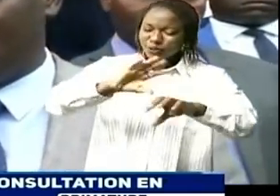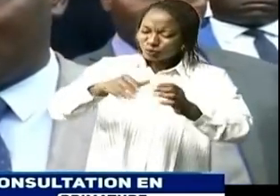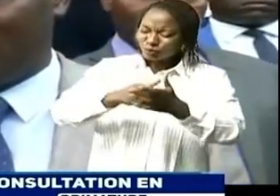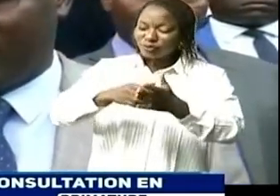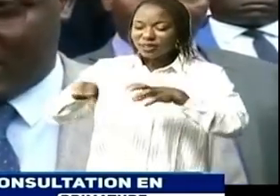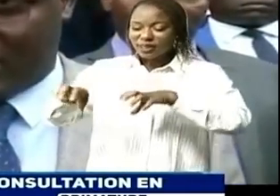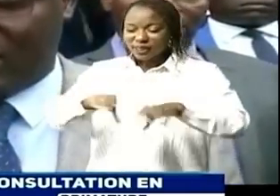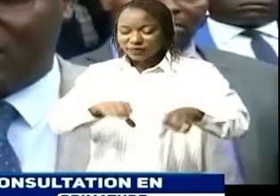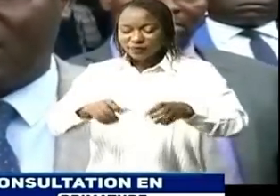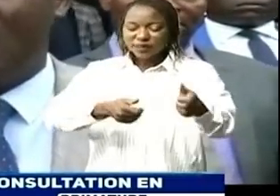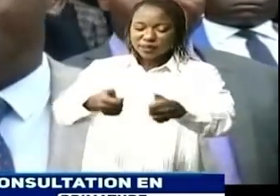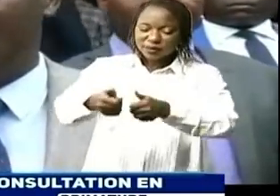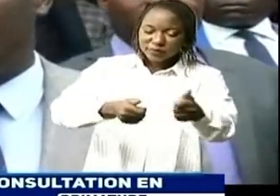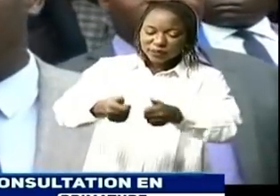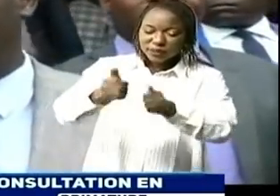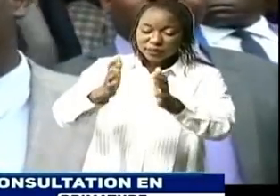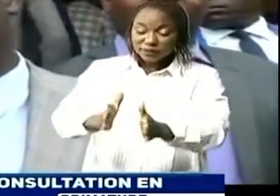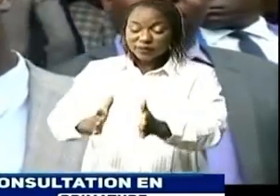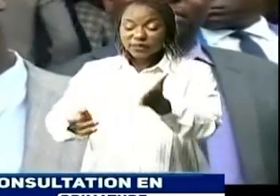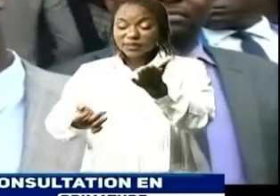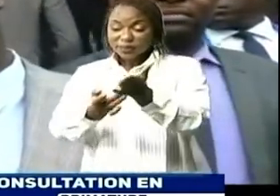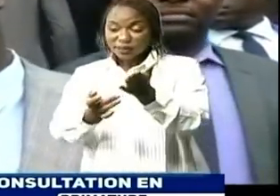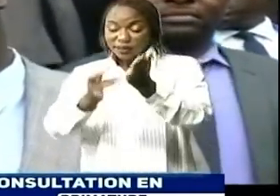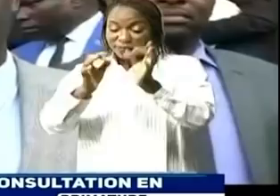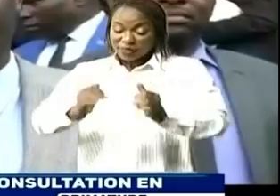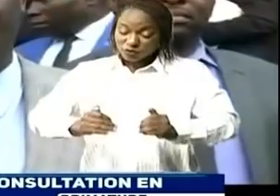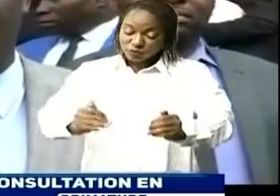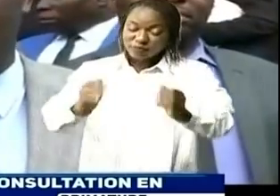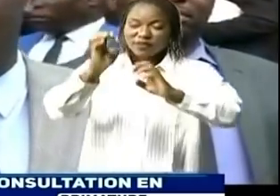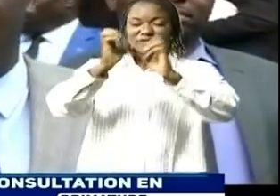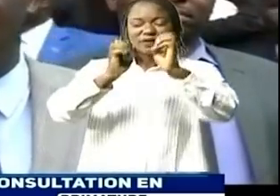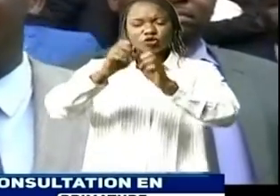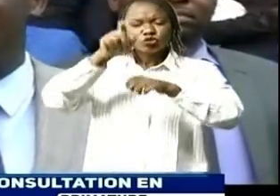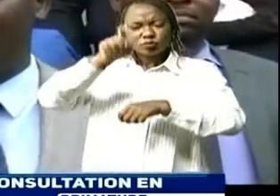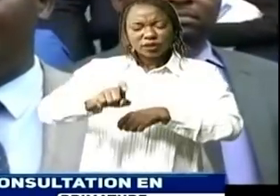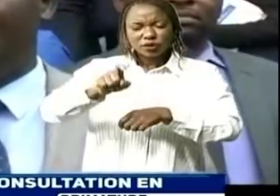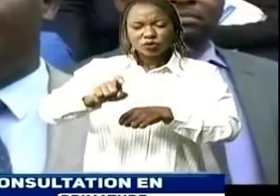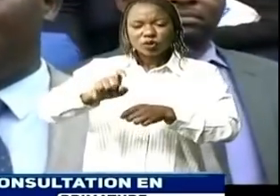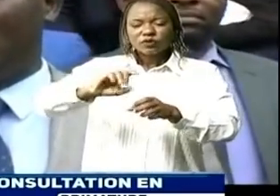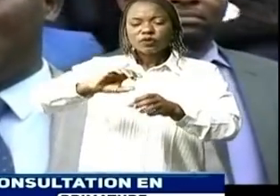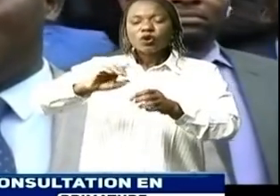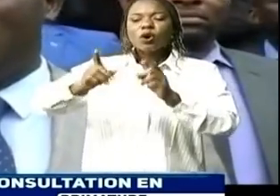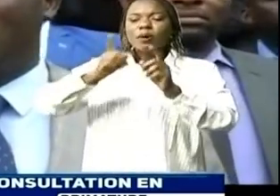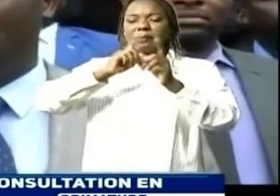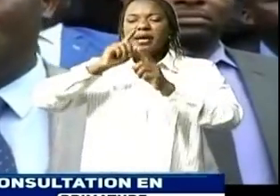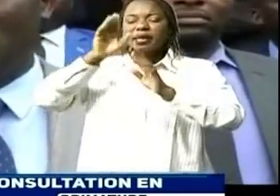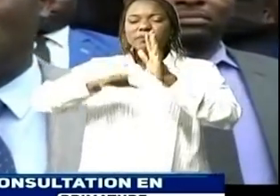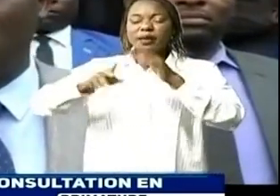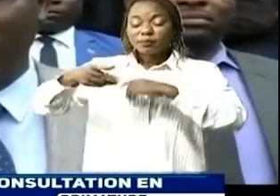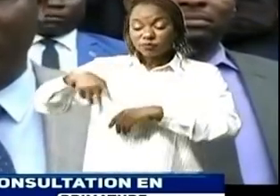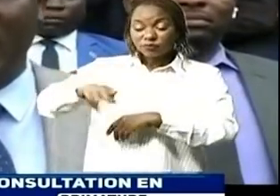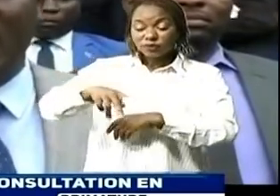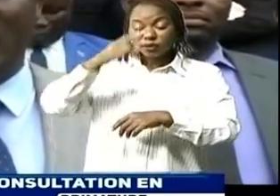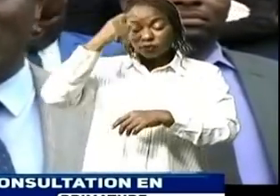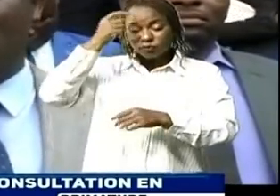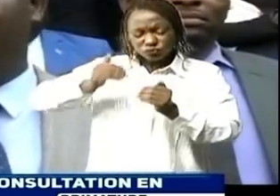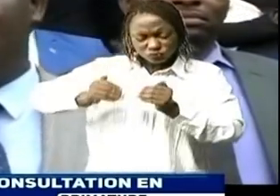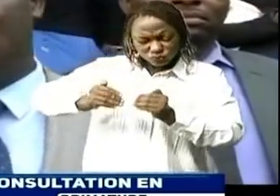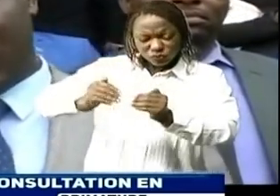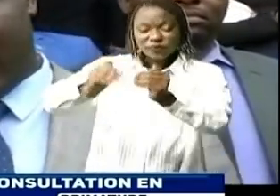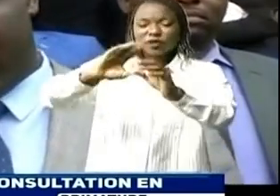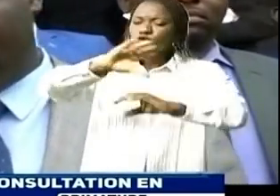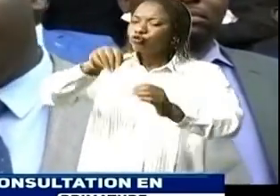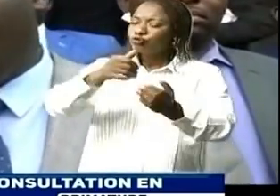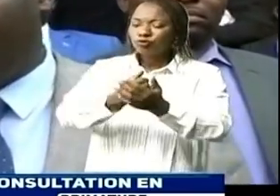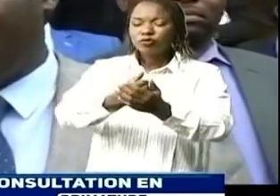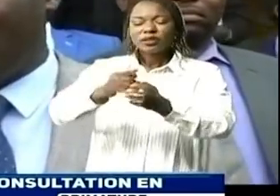services administratifs et techniques, mais aussi pour le suivi et évaluation. Ça nécessite aussi qu'il y ait une assemblée provinciale qui puisse suivre les activités